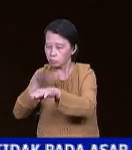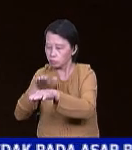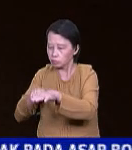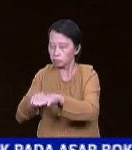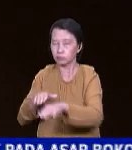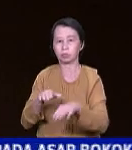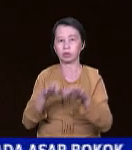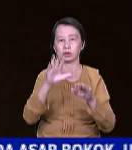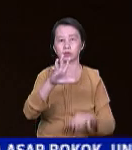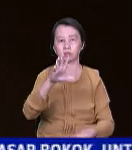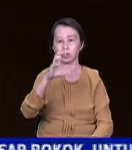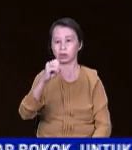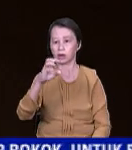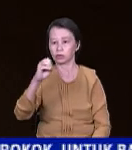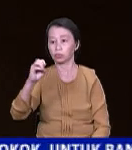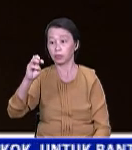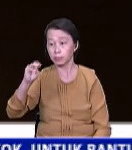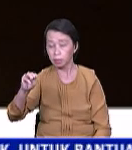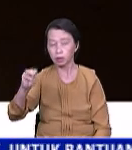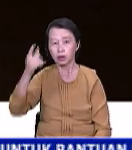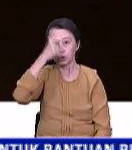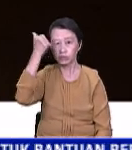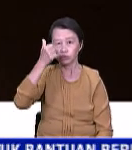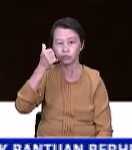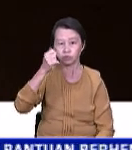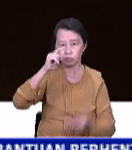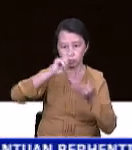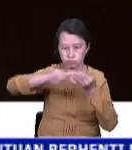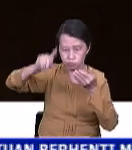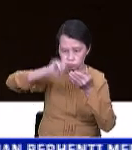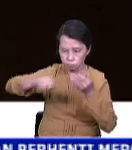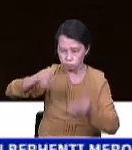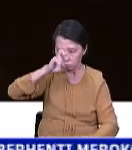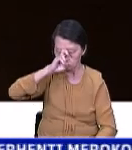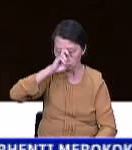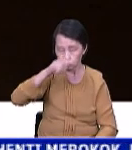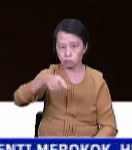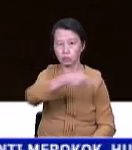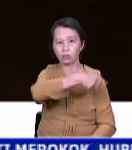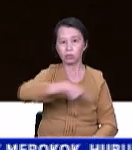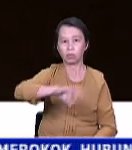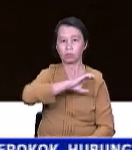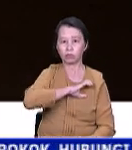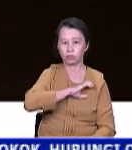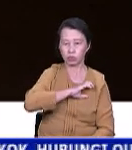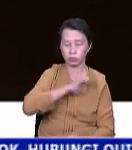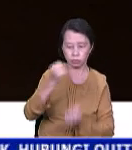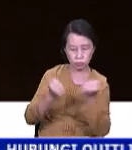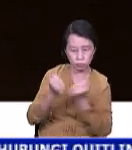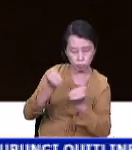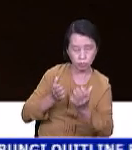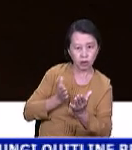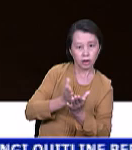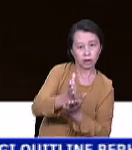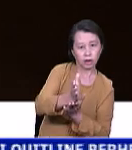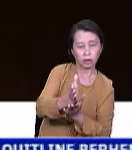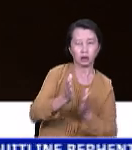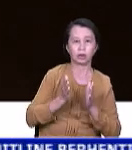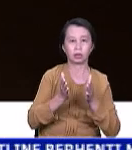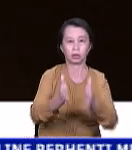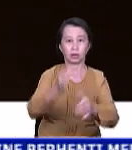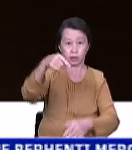kira-kira 500 meter. Ini susulan pemeriksaan secara ketat dan teliti anggota polis terhadap pengguna yang melalui SJR